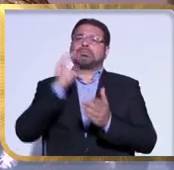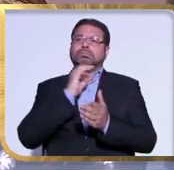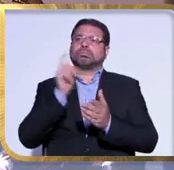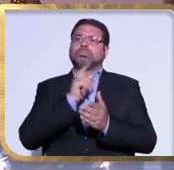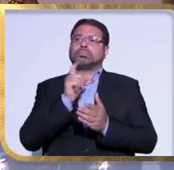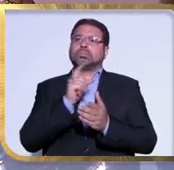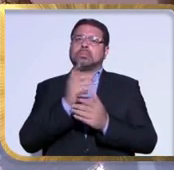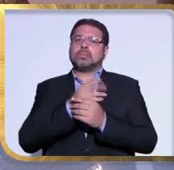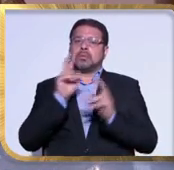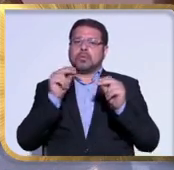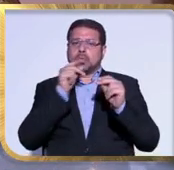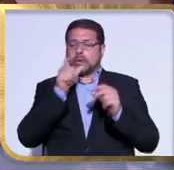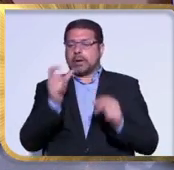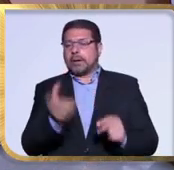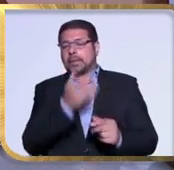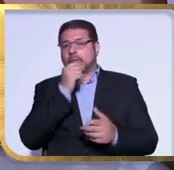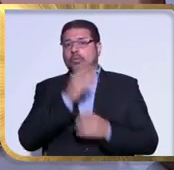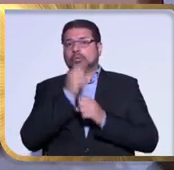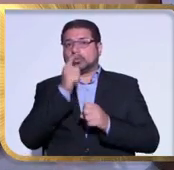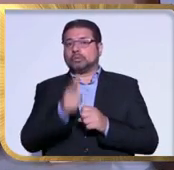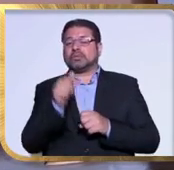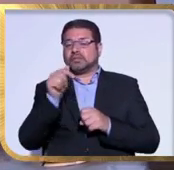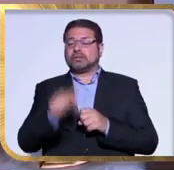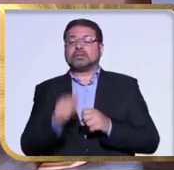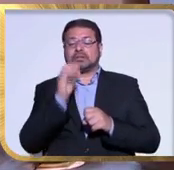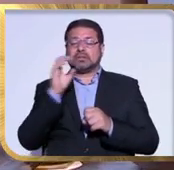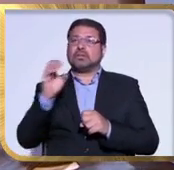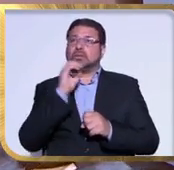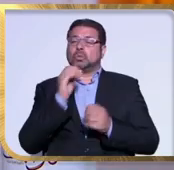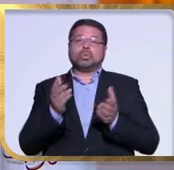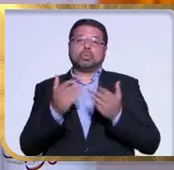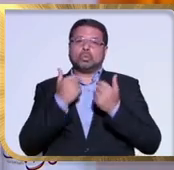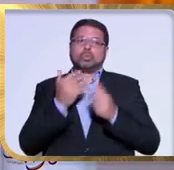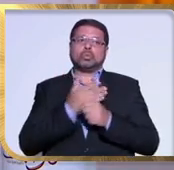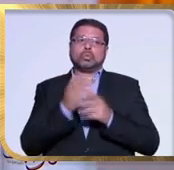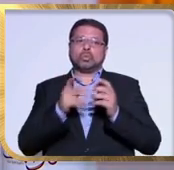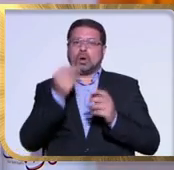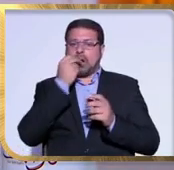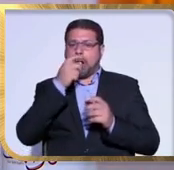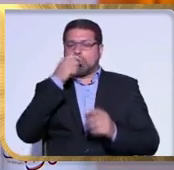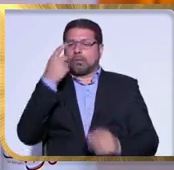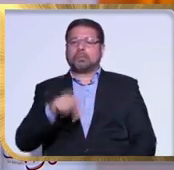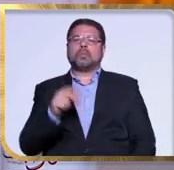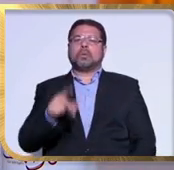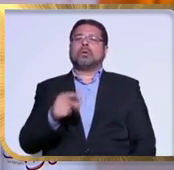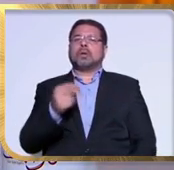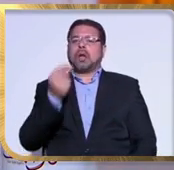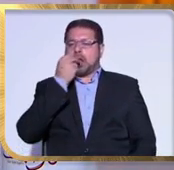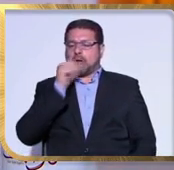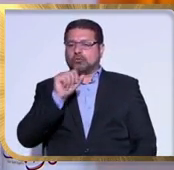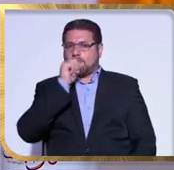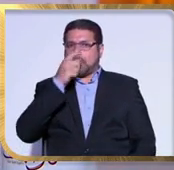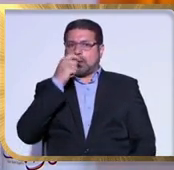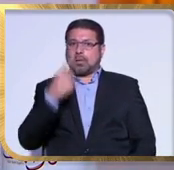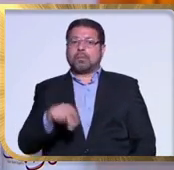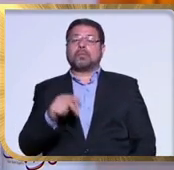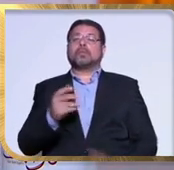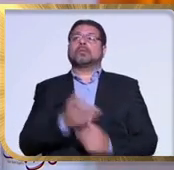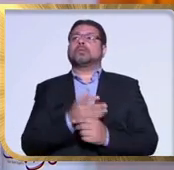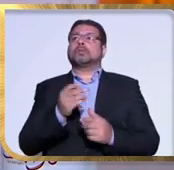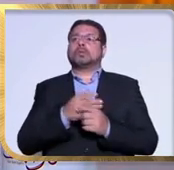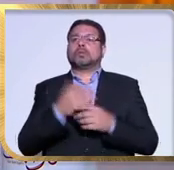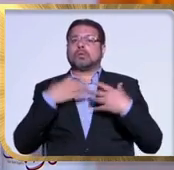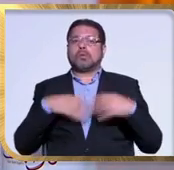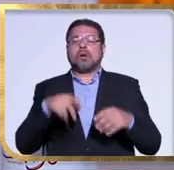لكن كما قال النبي واخبر صلى الله عليه وسلم ومطعمه حرام ومشربه حرام